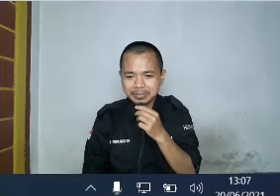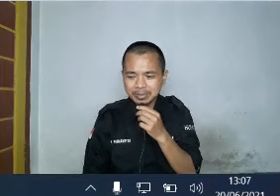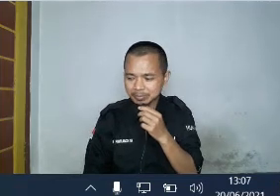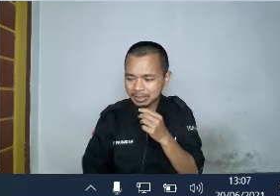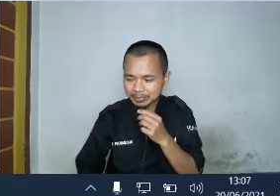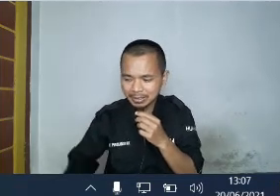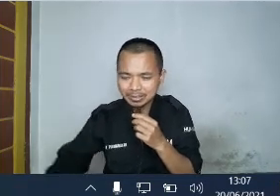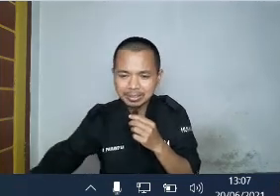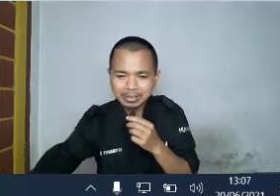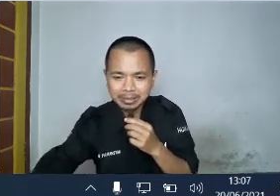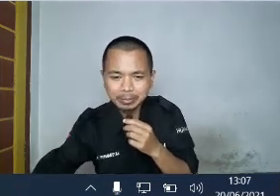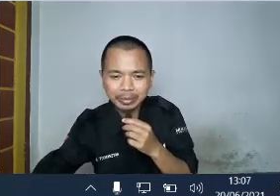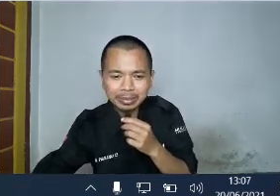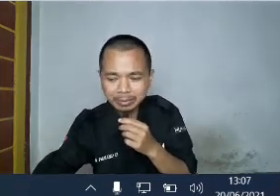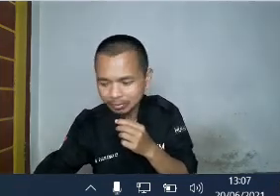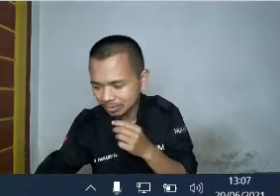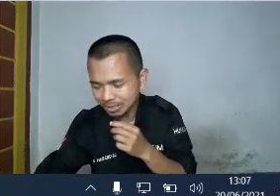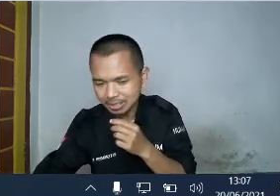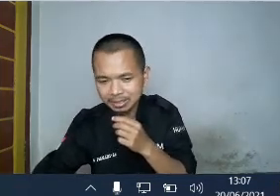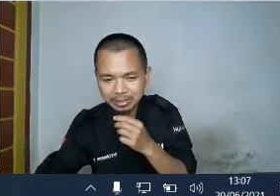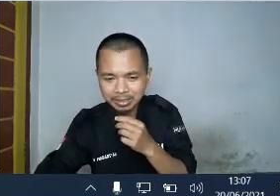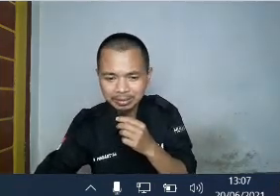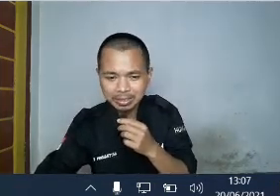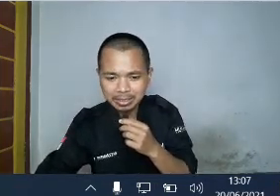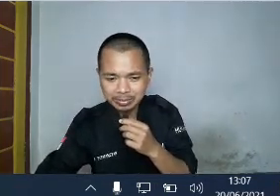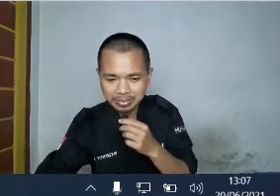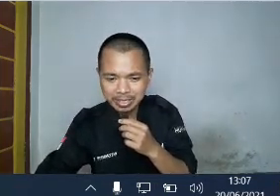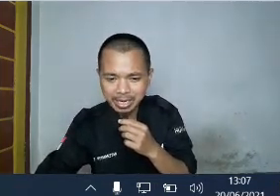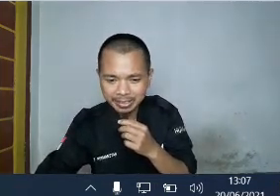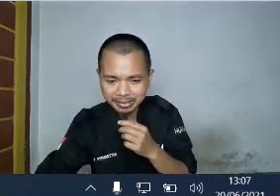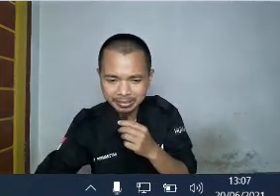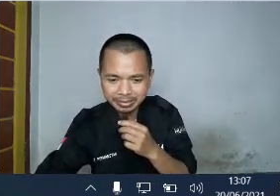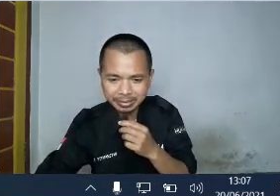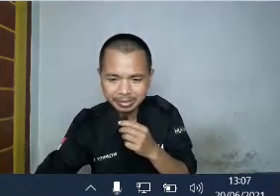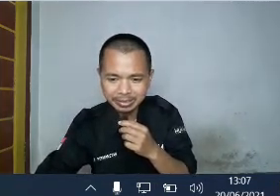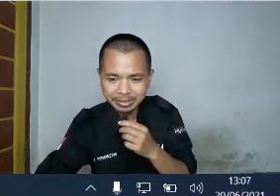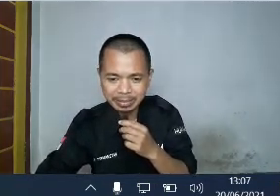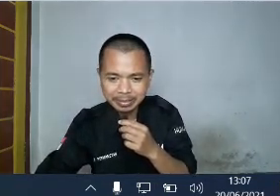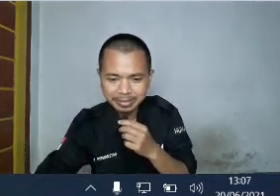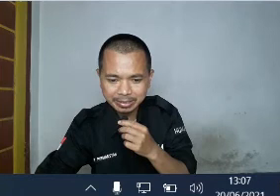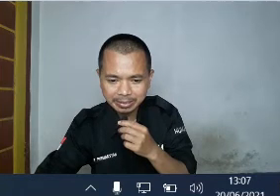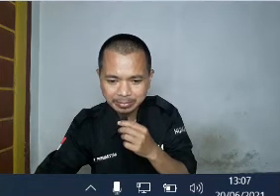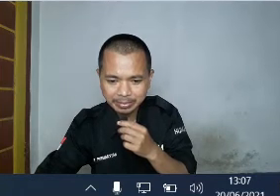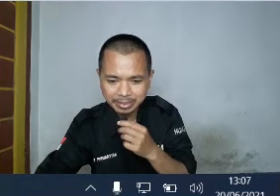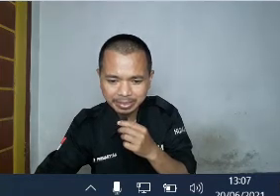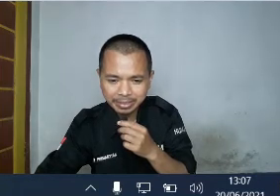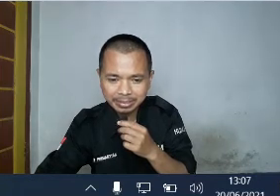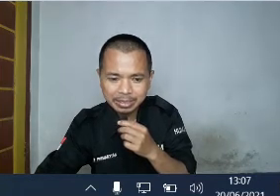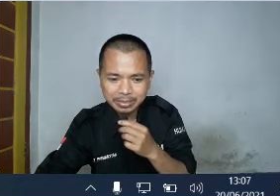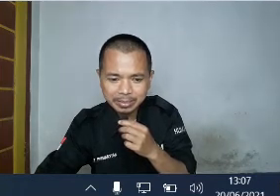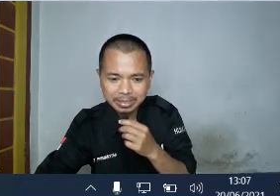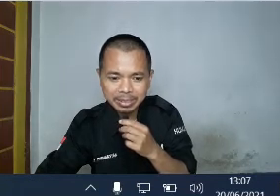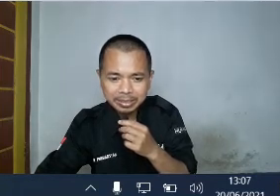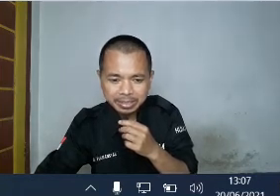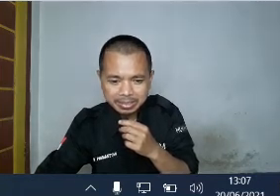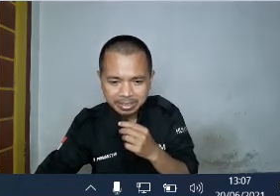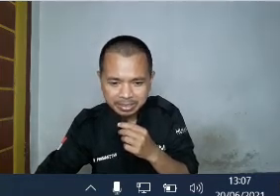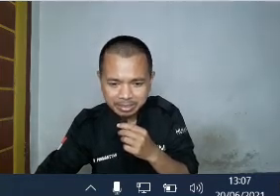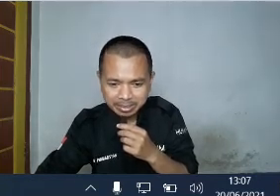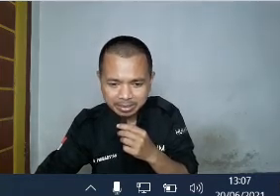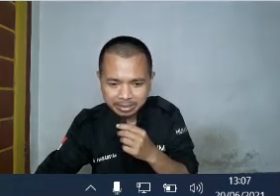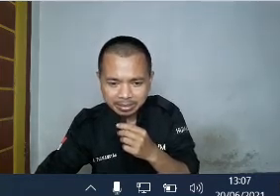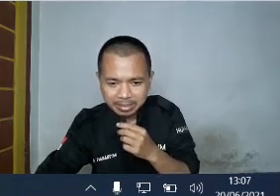saya haid mohon maaf ya Dikarenakan Mungkin menurut saya adalah itu harus dihitung di apa disembunyikannya kita coba ke